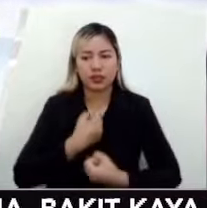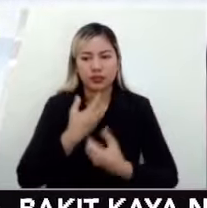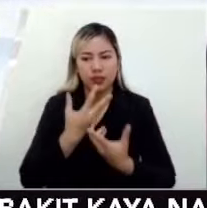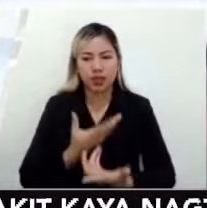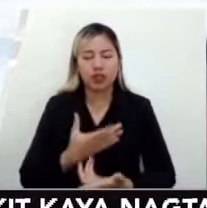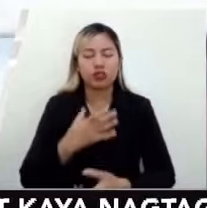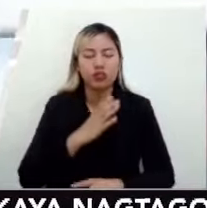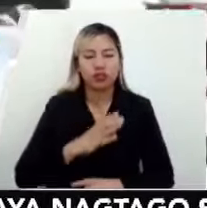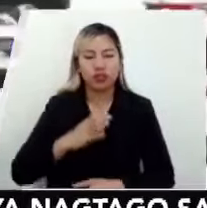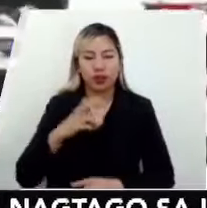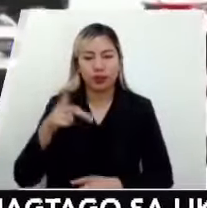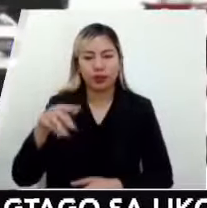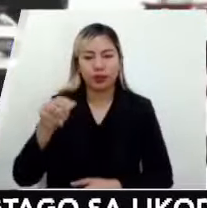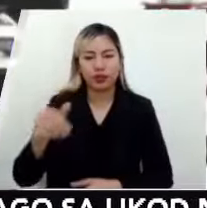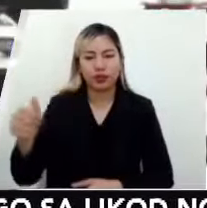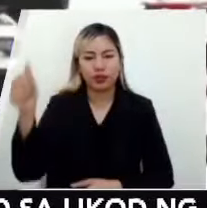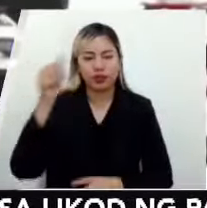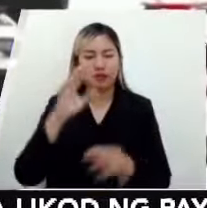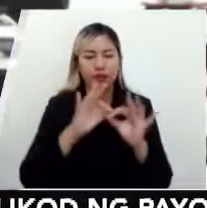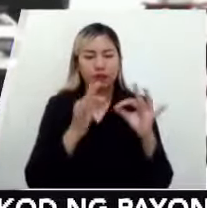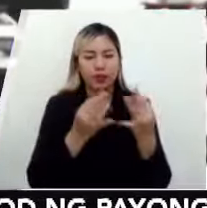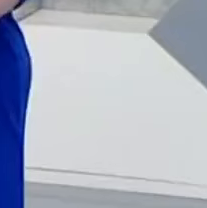sa pamilya ng mga biktima.